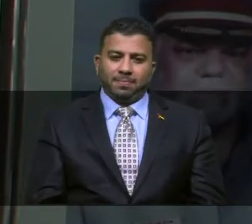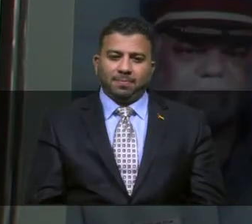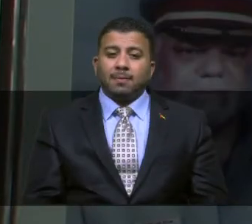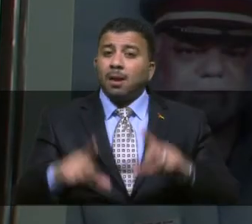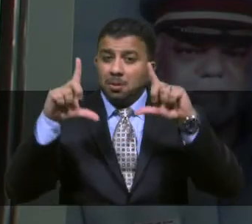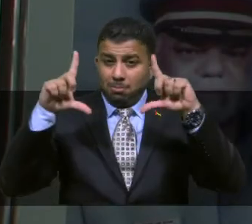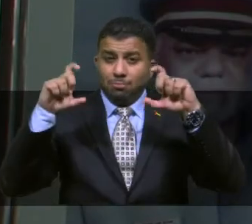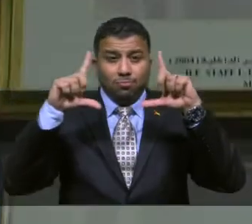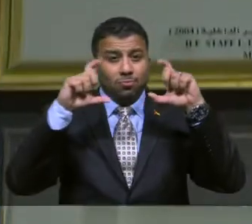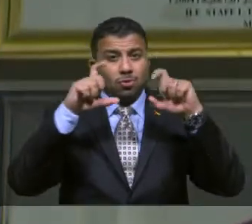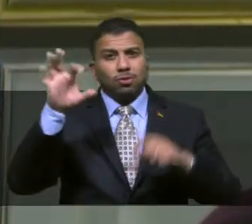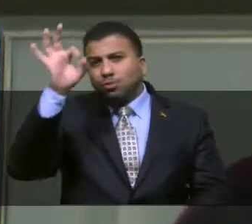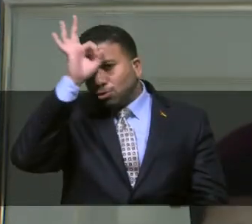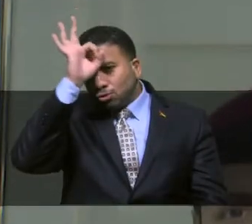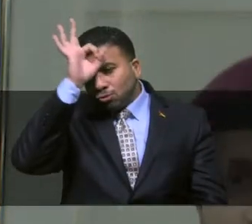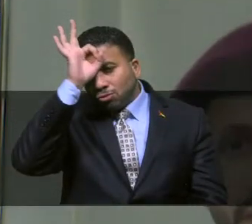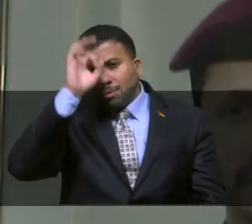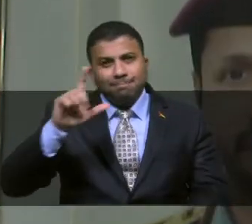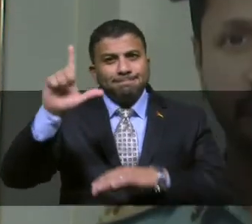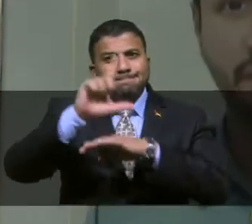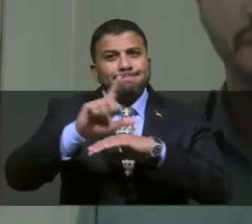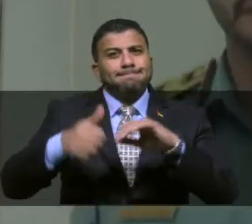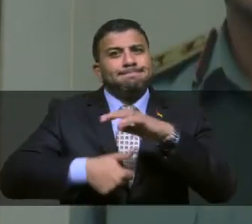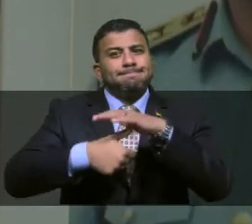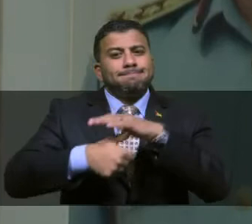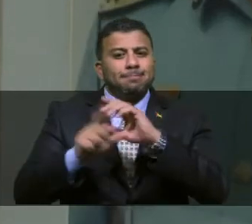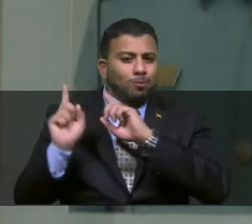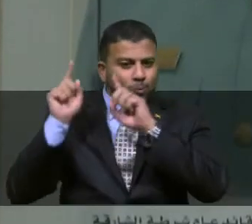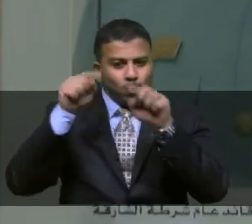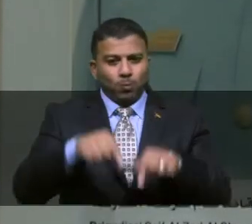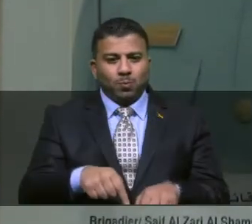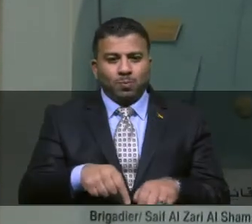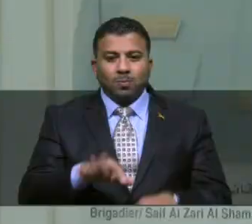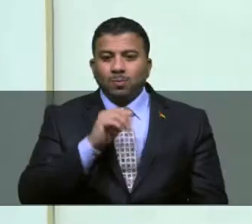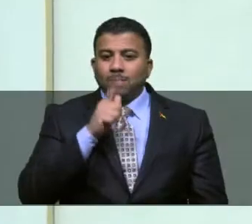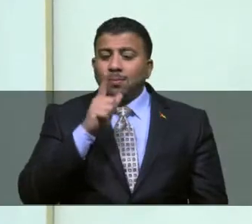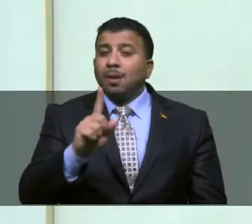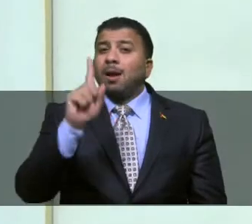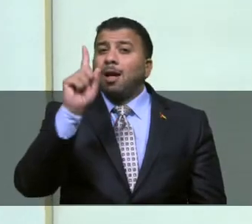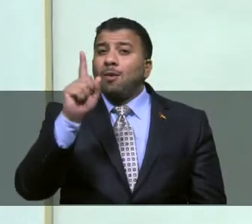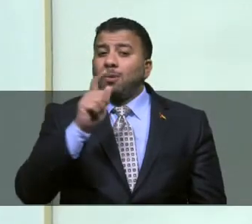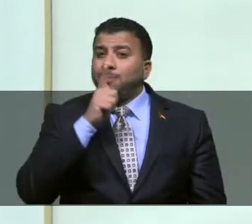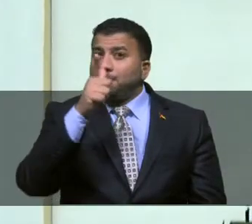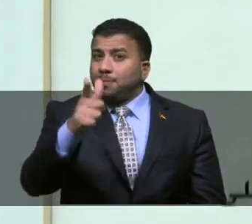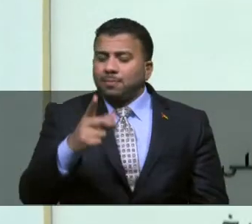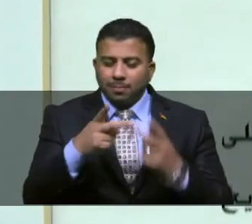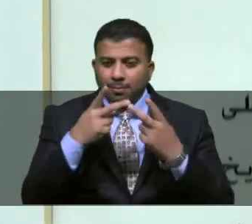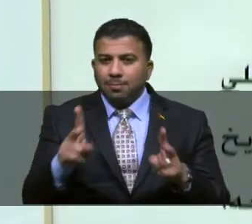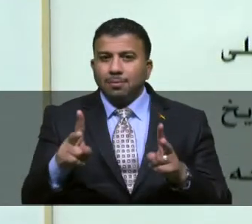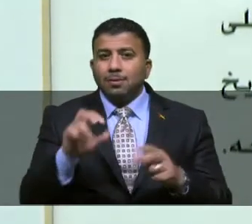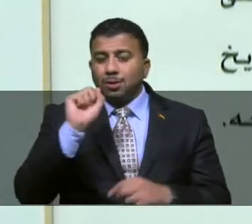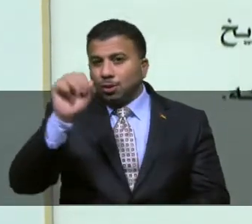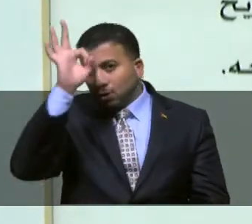صور لقادة الشرطة السابقين إلى يومنا الحالي، وأول خطاب لتأسيس وتنظيم